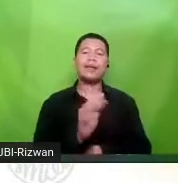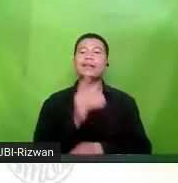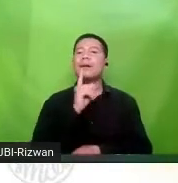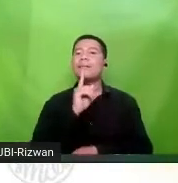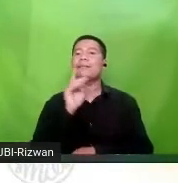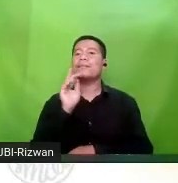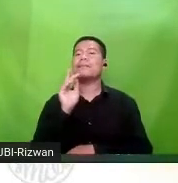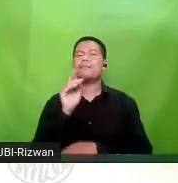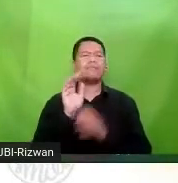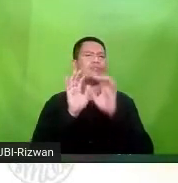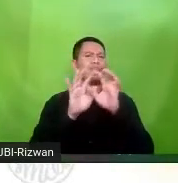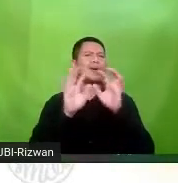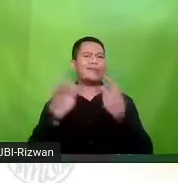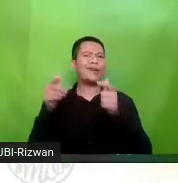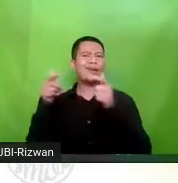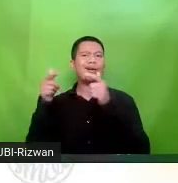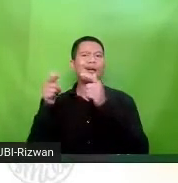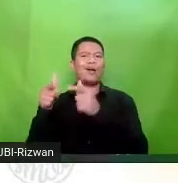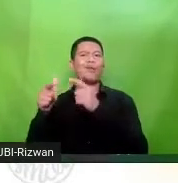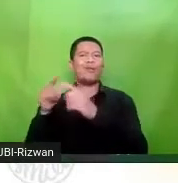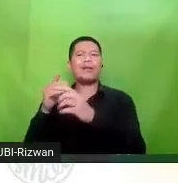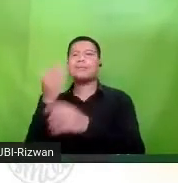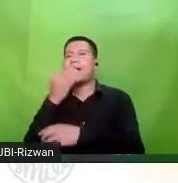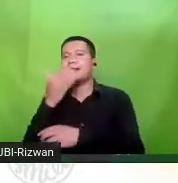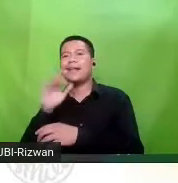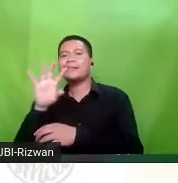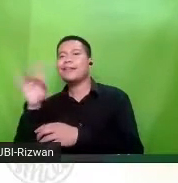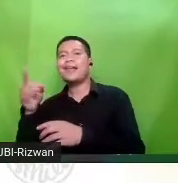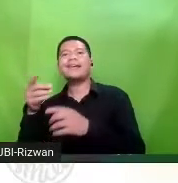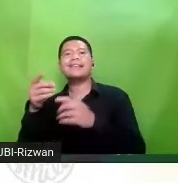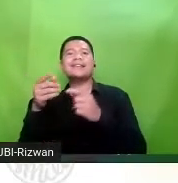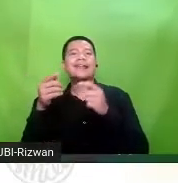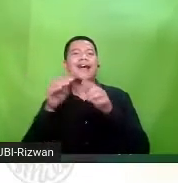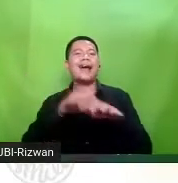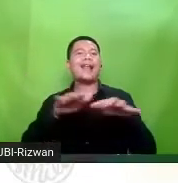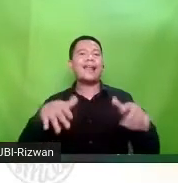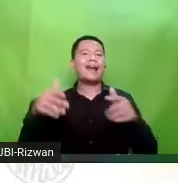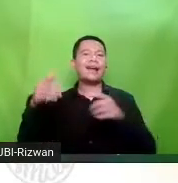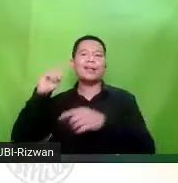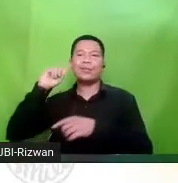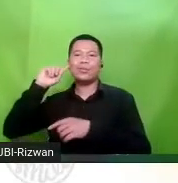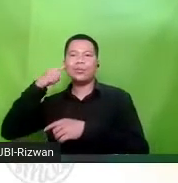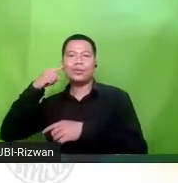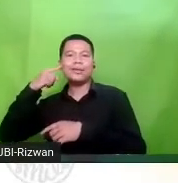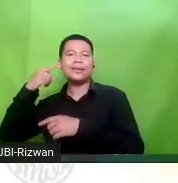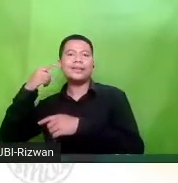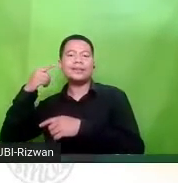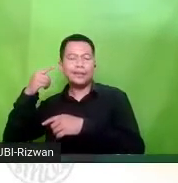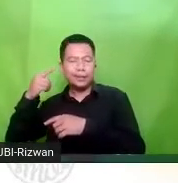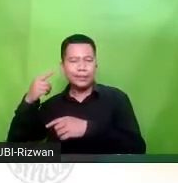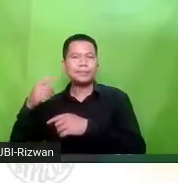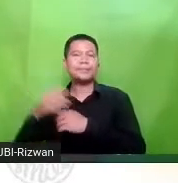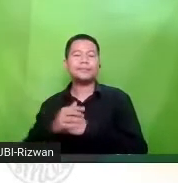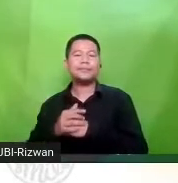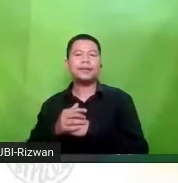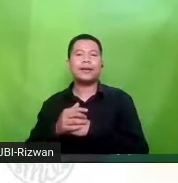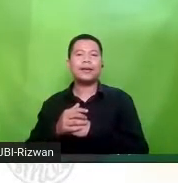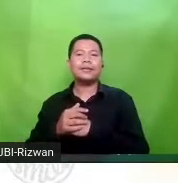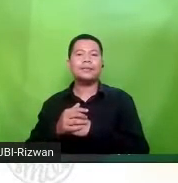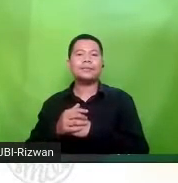dengan gangguan berbahasa selain anak-anak dengan gangguan pendengaran ini, dengan tuli ini, yang